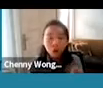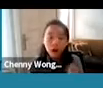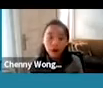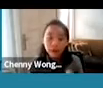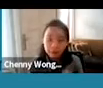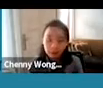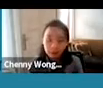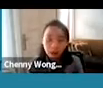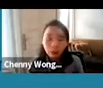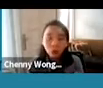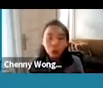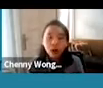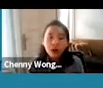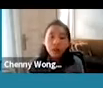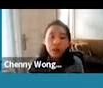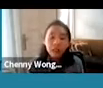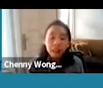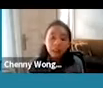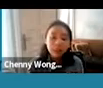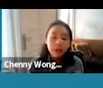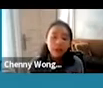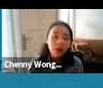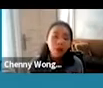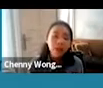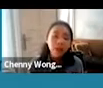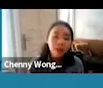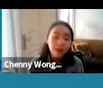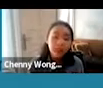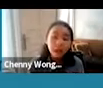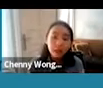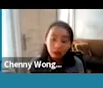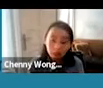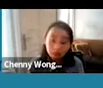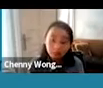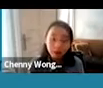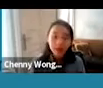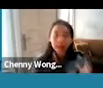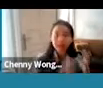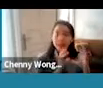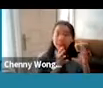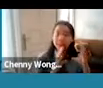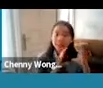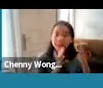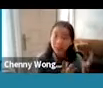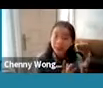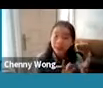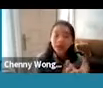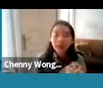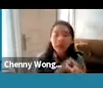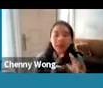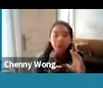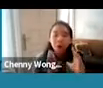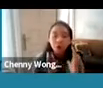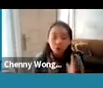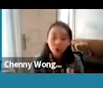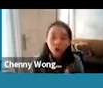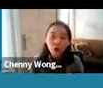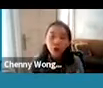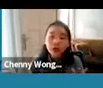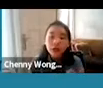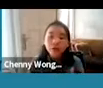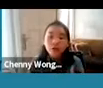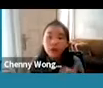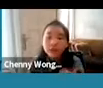arus barang dan jasa mutu barang sebaiknya harus menjamin standar baik dari baik dari segi desain dari segi